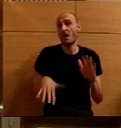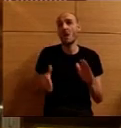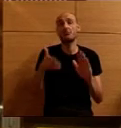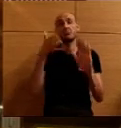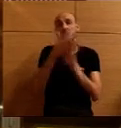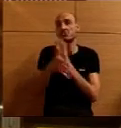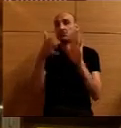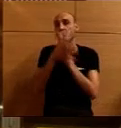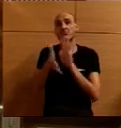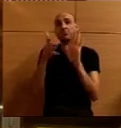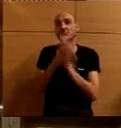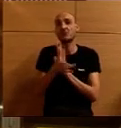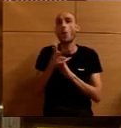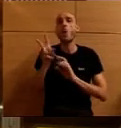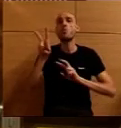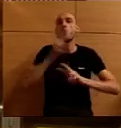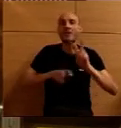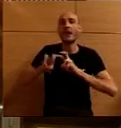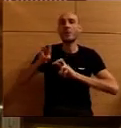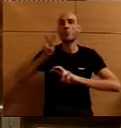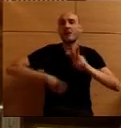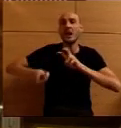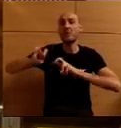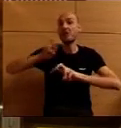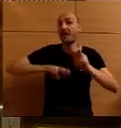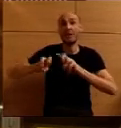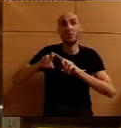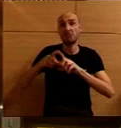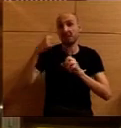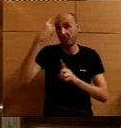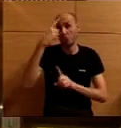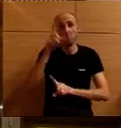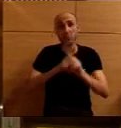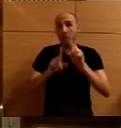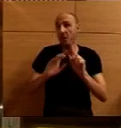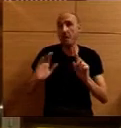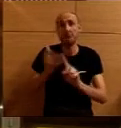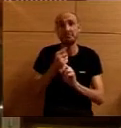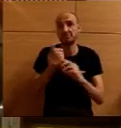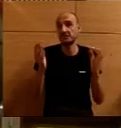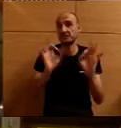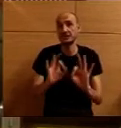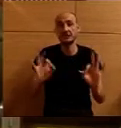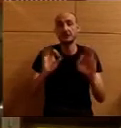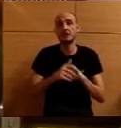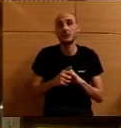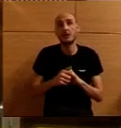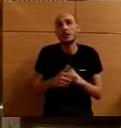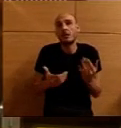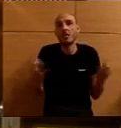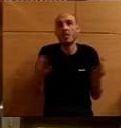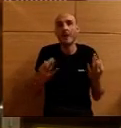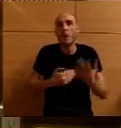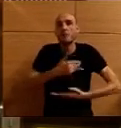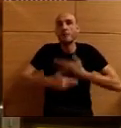modificacions, perquè no vegem que s'estiga corregint i perquè tindrien que haver determinats processos que tindrien que haver-se desenvolupat de